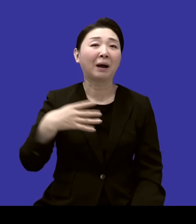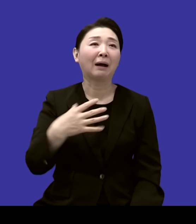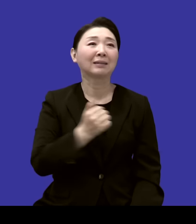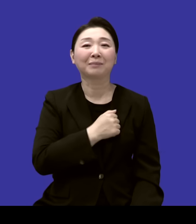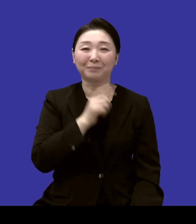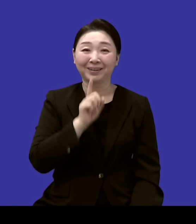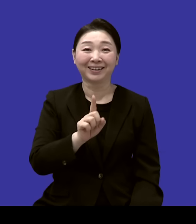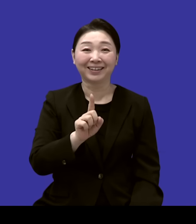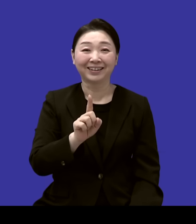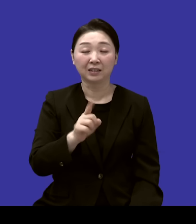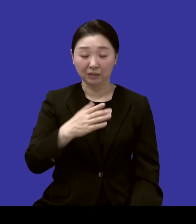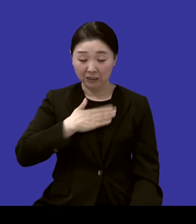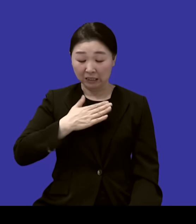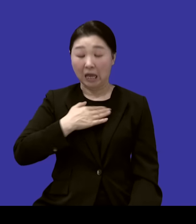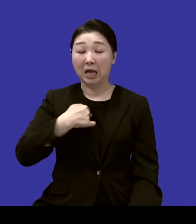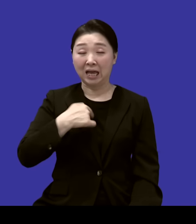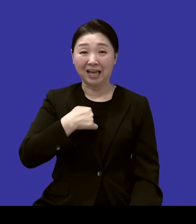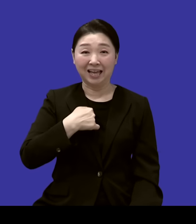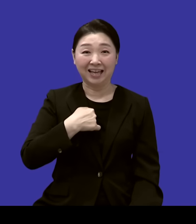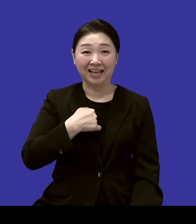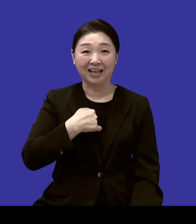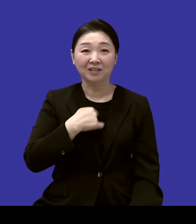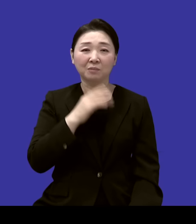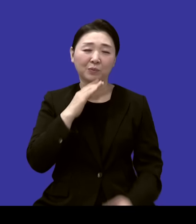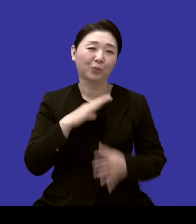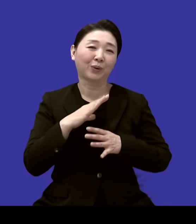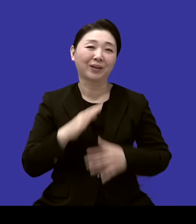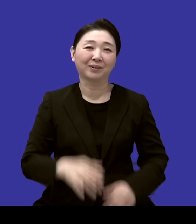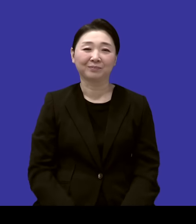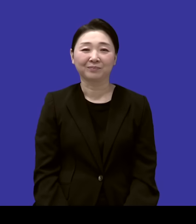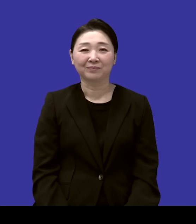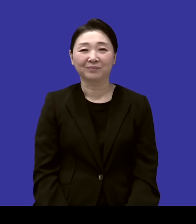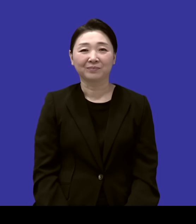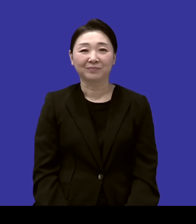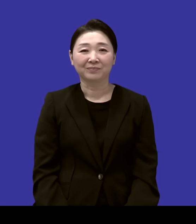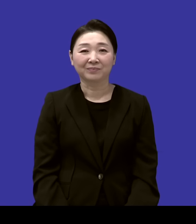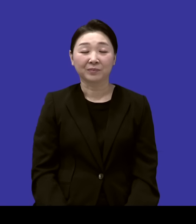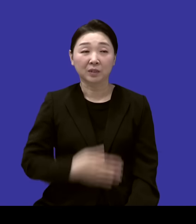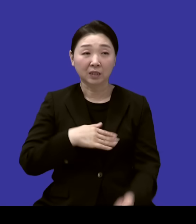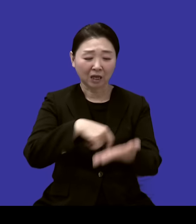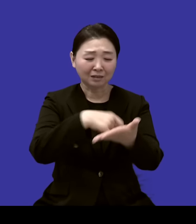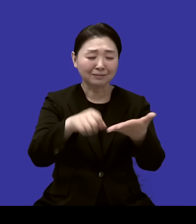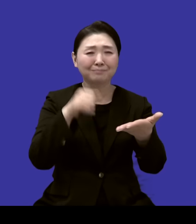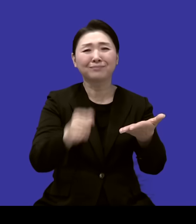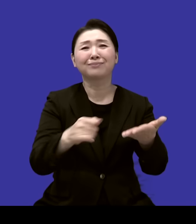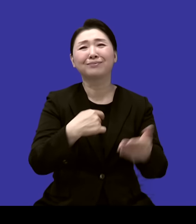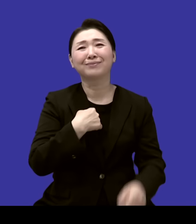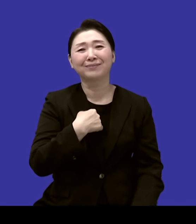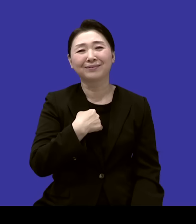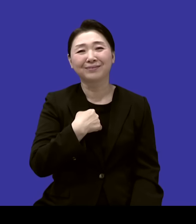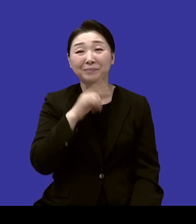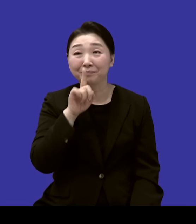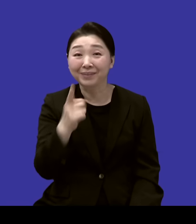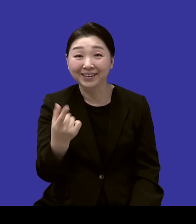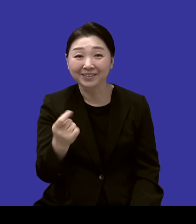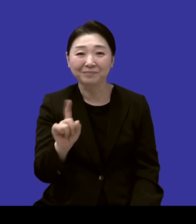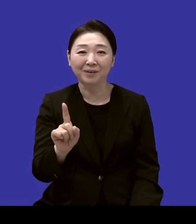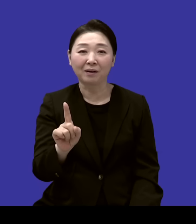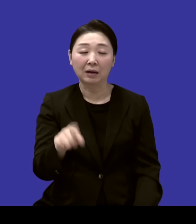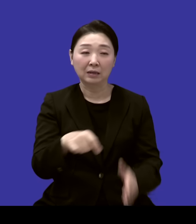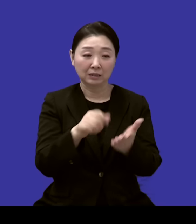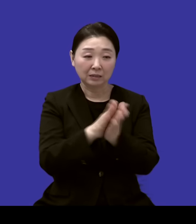답답하다. 그런데 예. 그게 바로 저라고 말씀드리면 정말 많이 놀라세요. 아. 그래서 저는 글쓰기 재능도 없었고 예. 아까 말씀드린 대로